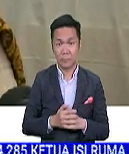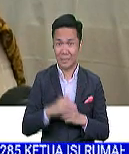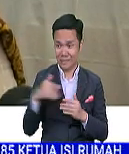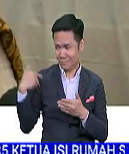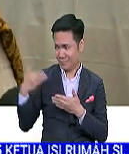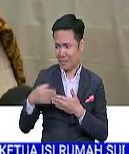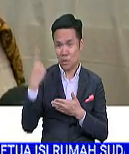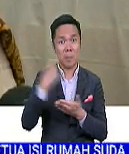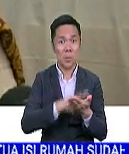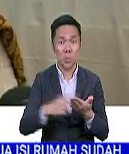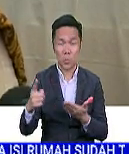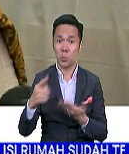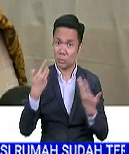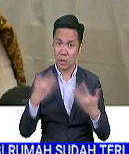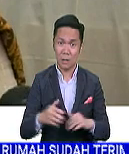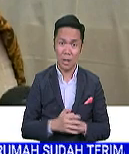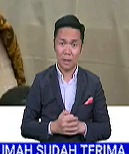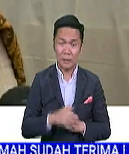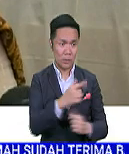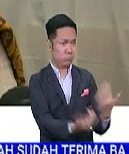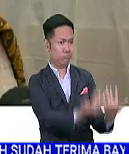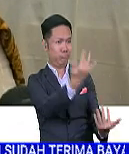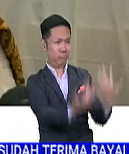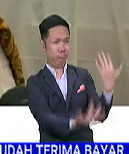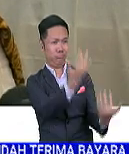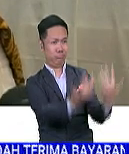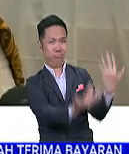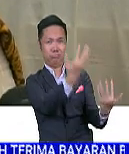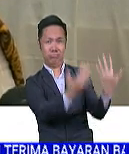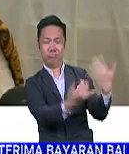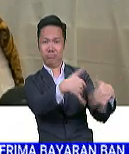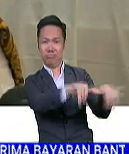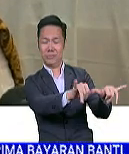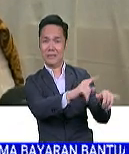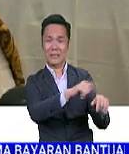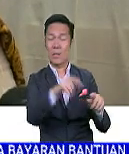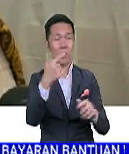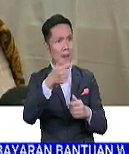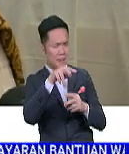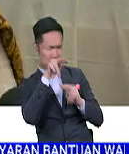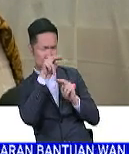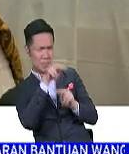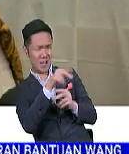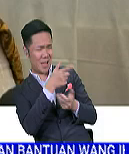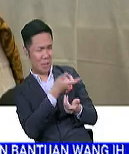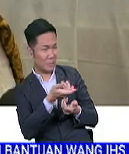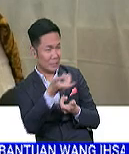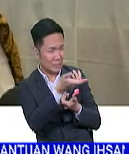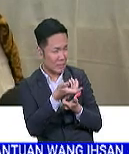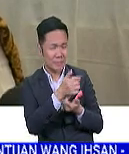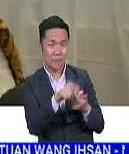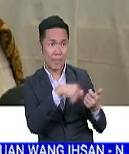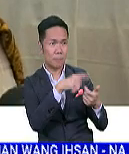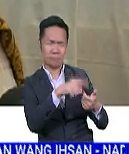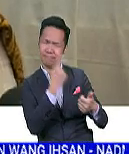lebih seminggu, ya sekarang sudah seminggu. Kebakaran masih marak. Kalau dari dulu mereka telah membuat pemantauan yang berkala, mengambil